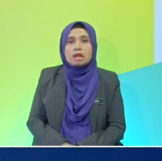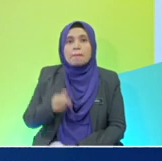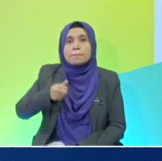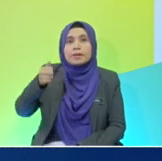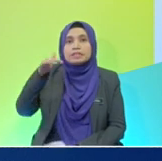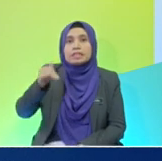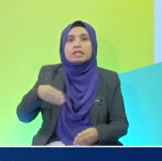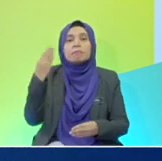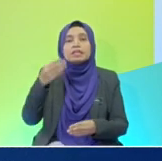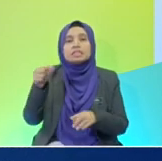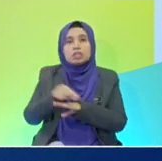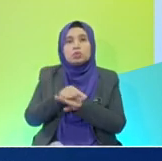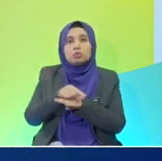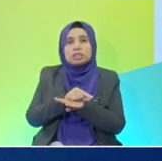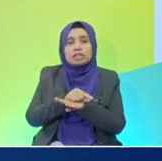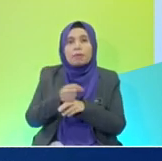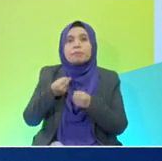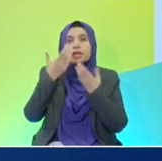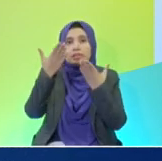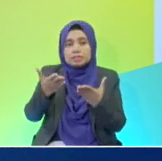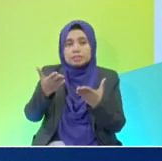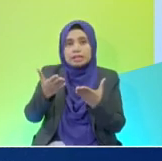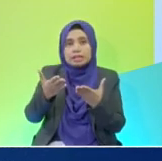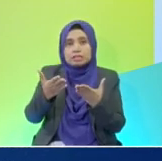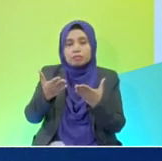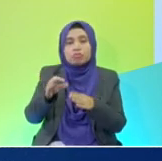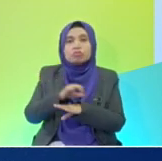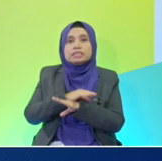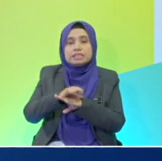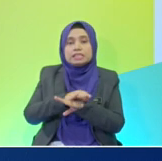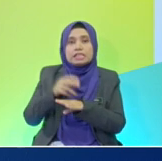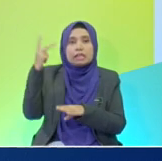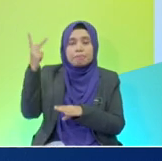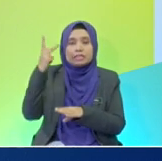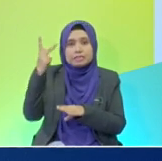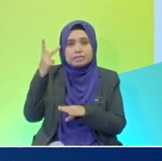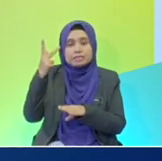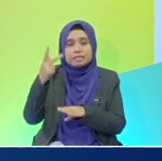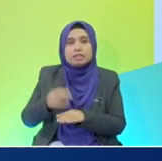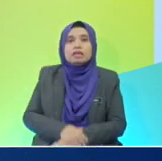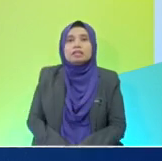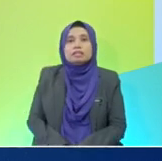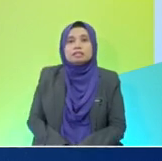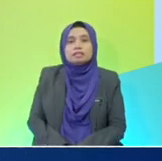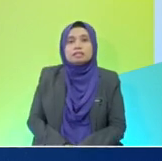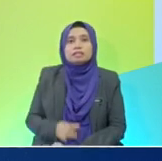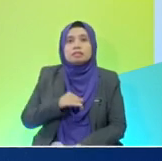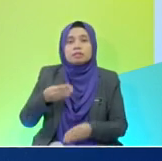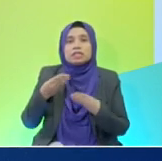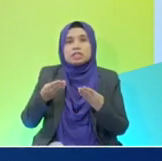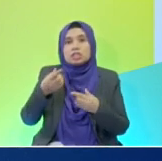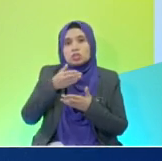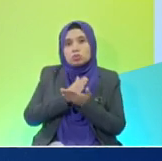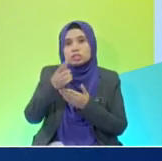dalam tandas nah ketika tiga fungsi kipas pengudaraan jadi murid bunyinya masih sikat itu tadi Oke saya bagi terus jawaban